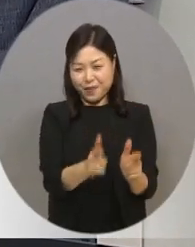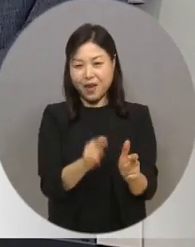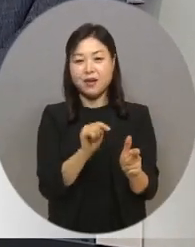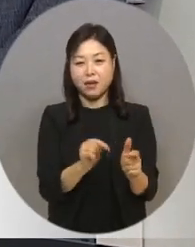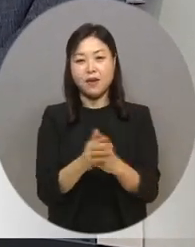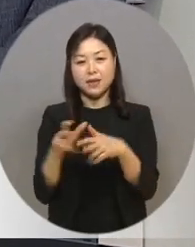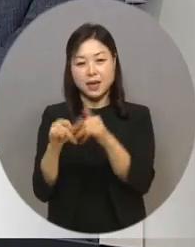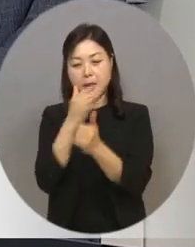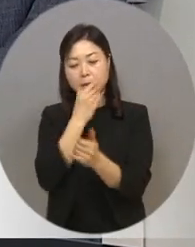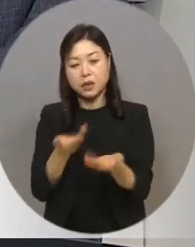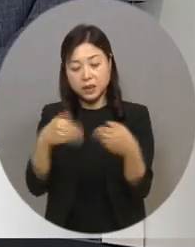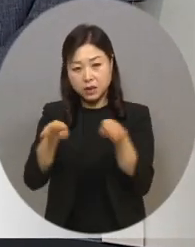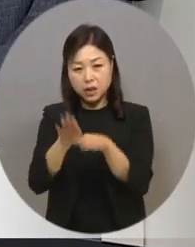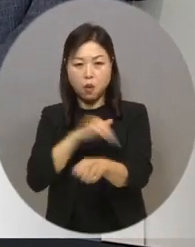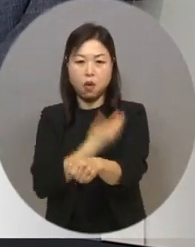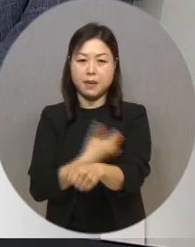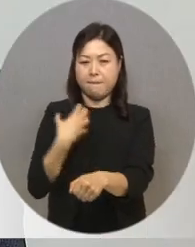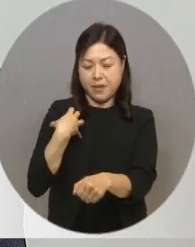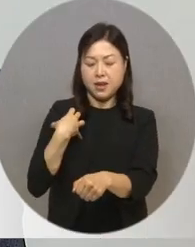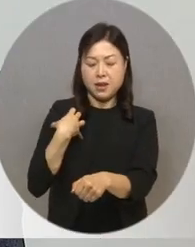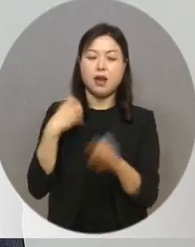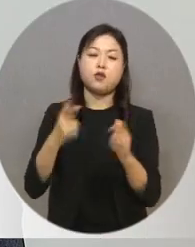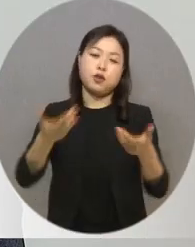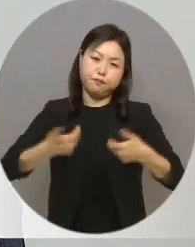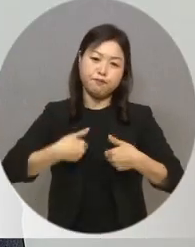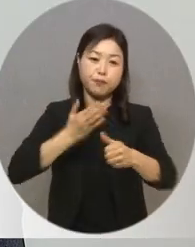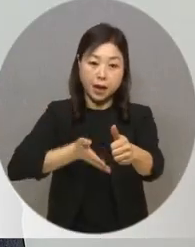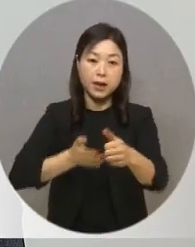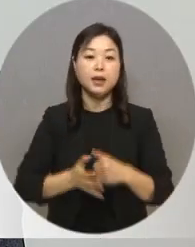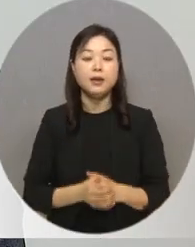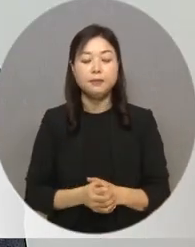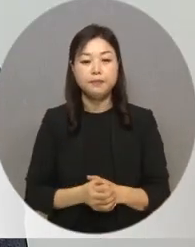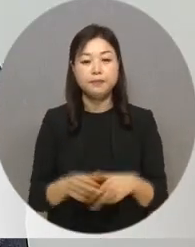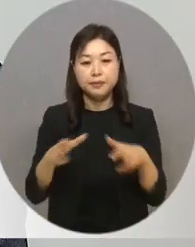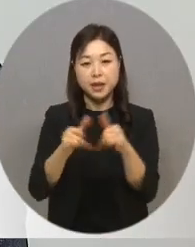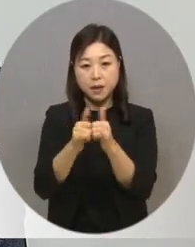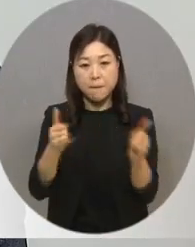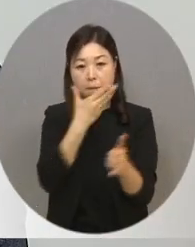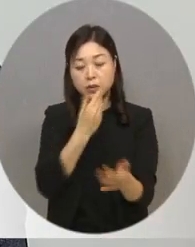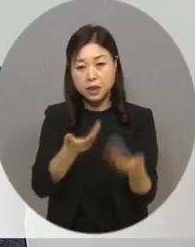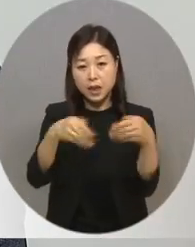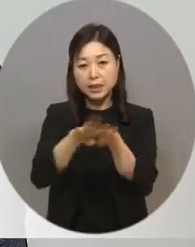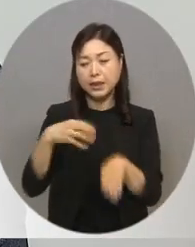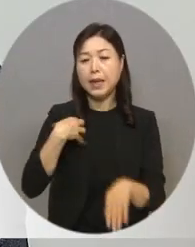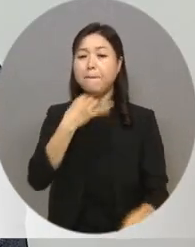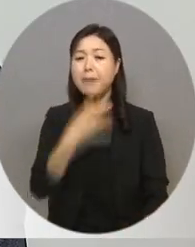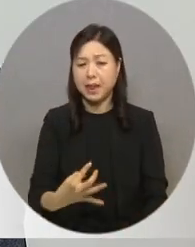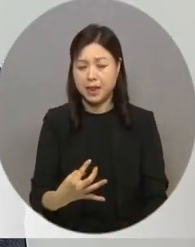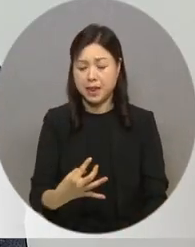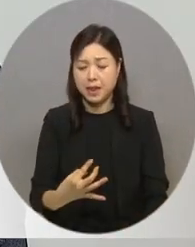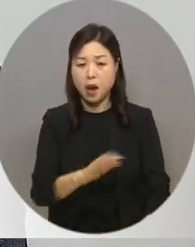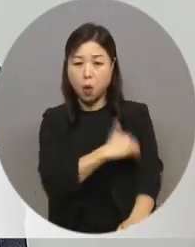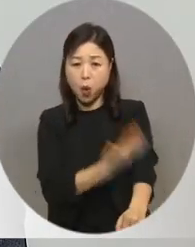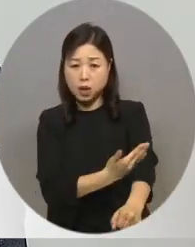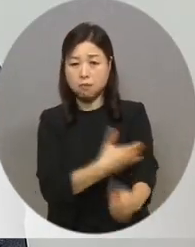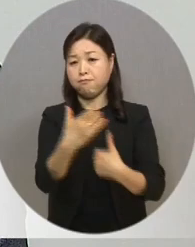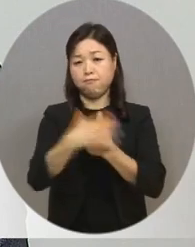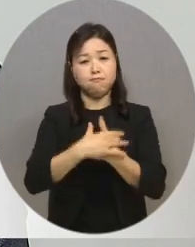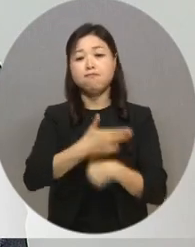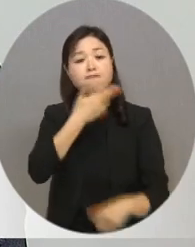수 있도록 해주면 좋겠고요. 현재까지 장애인복지관은 책임은 있는데 권한 부여가 없다